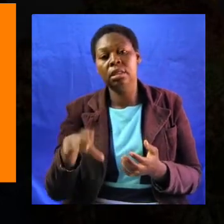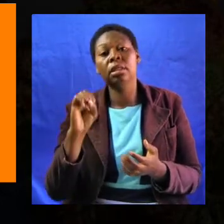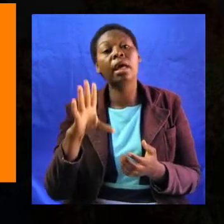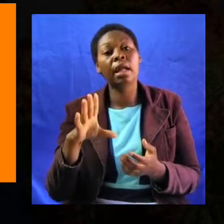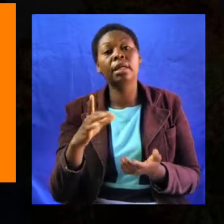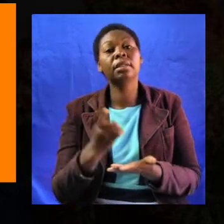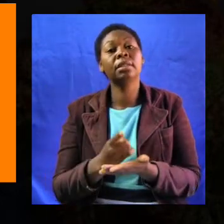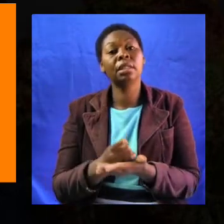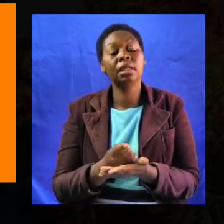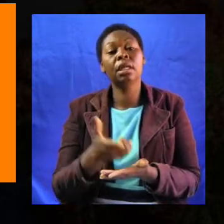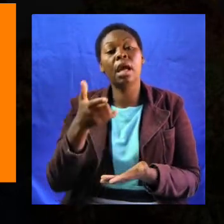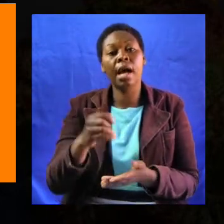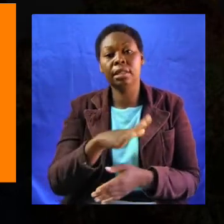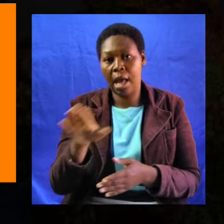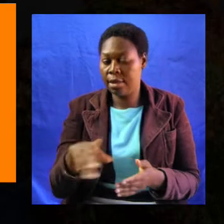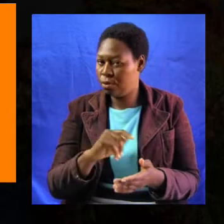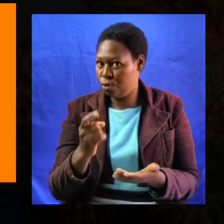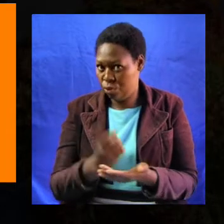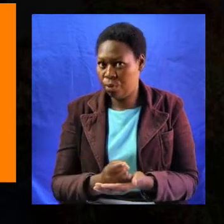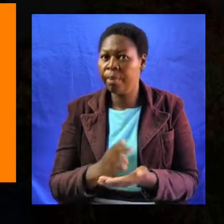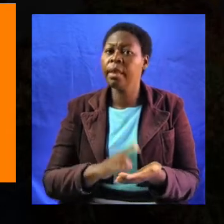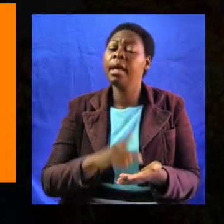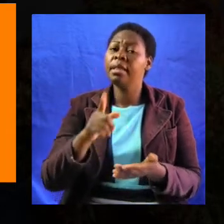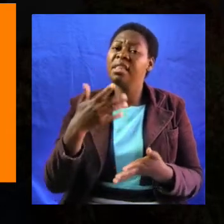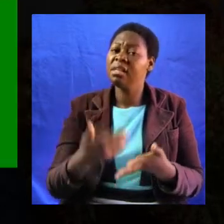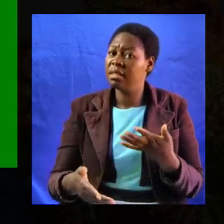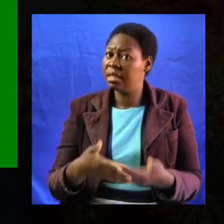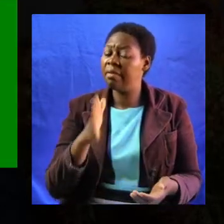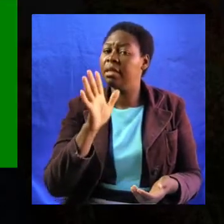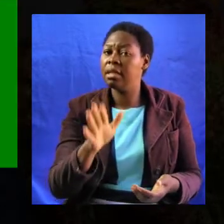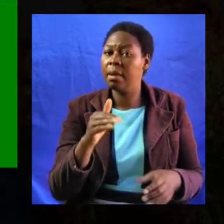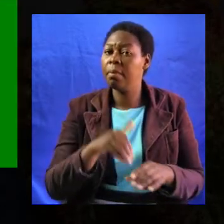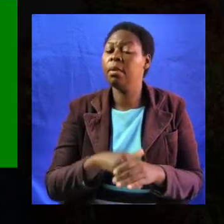mavoko avanhu vaJudha simba vakavatambudza pakuvaka